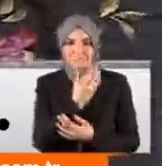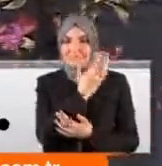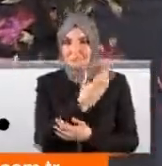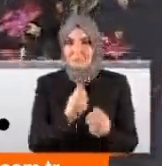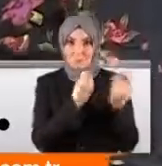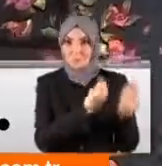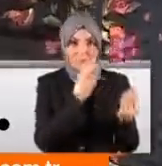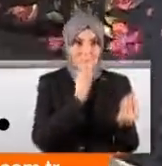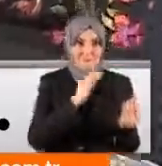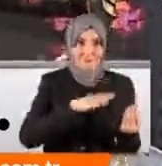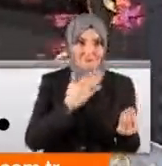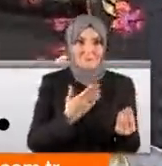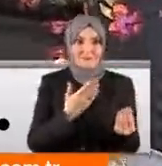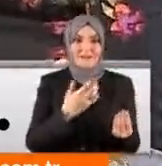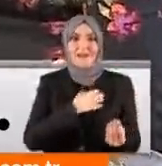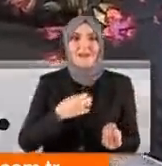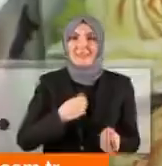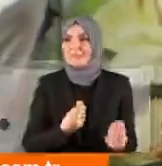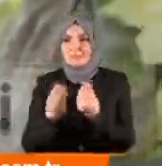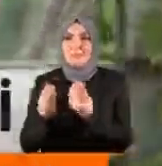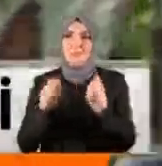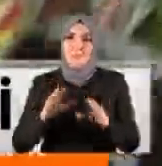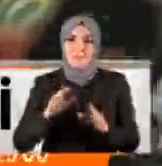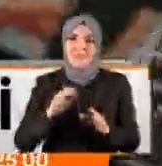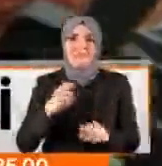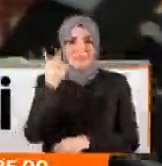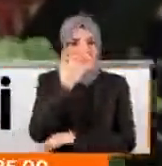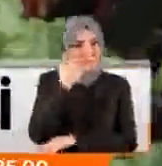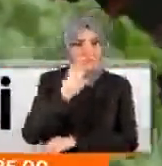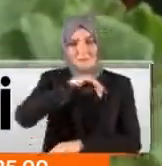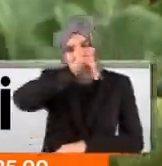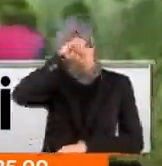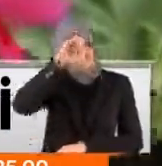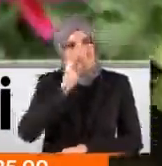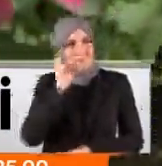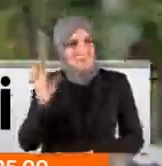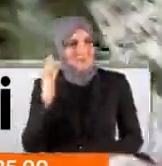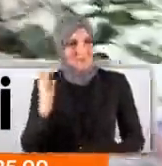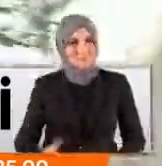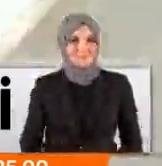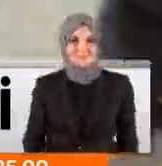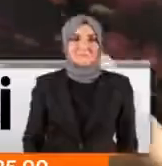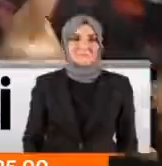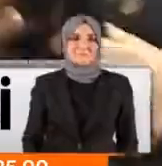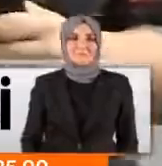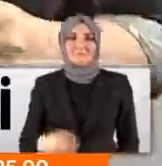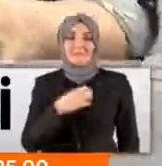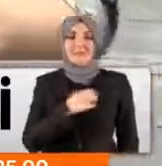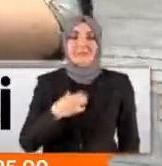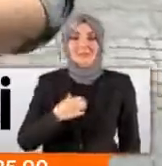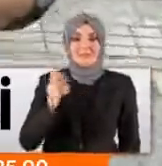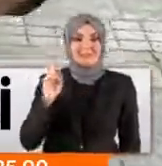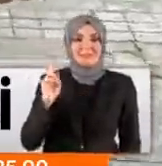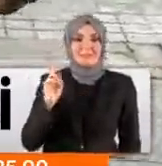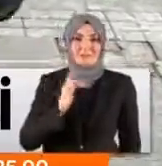anne götüremiyorum ama buradan ellerinden öpüyorum bu hastane ve canlı bir çiçek alırım